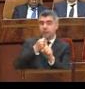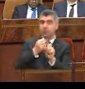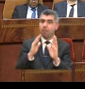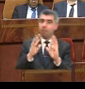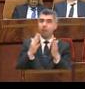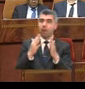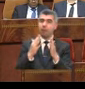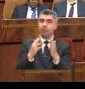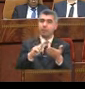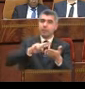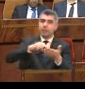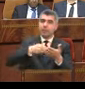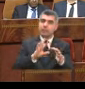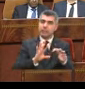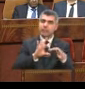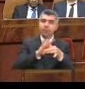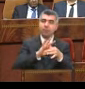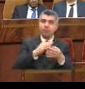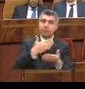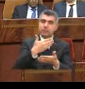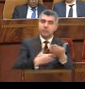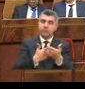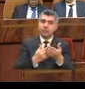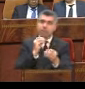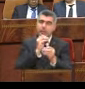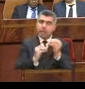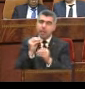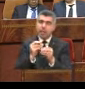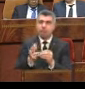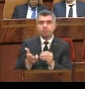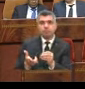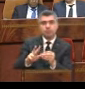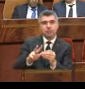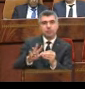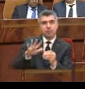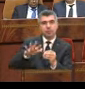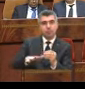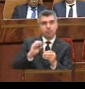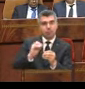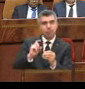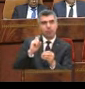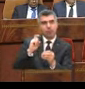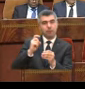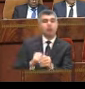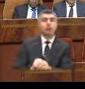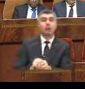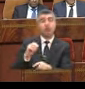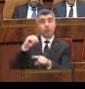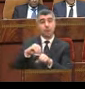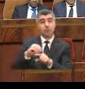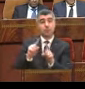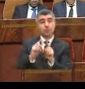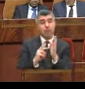تضمنها الاتفاق، من بينها رفع الحد الأدنى للأجر إلى 3500 درهم، وكذلك الرفع من حصيص الترقي